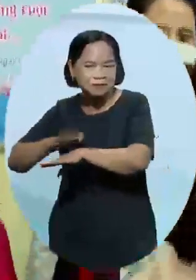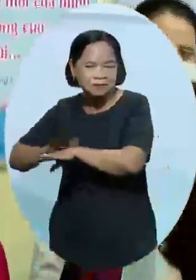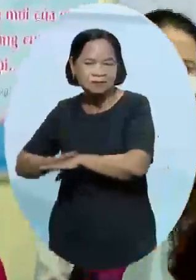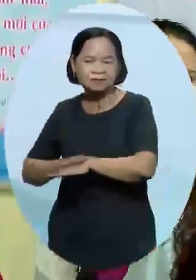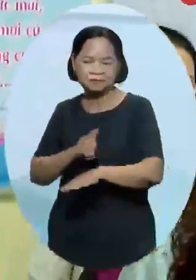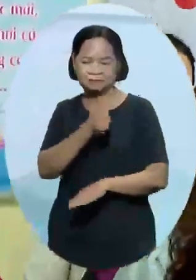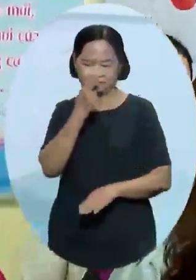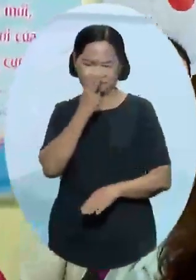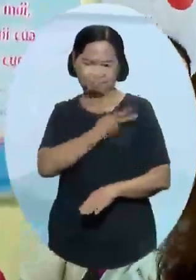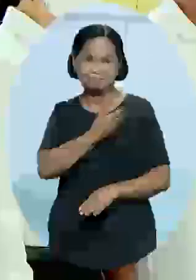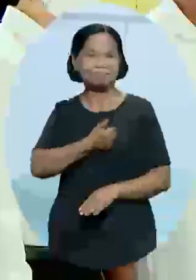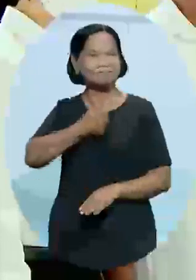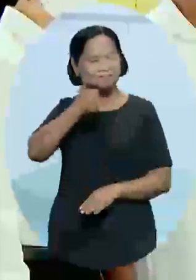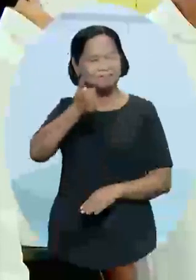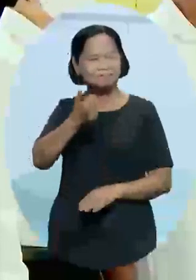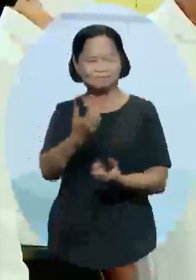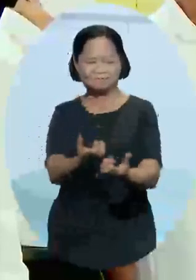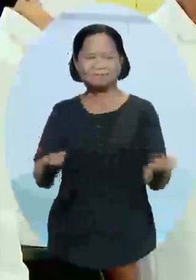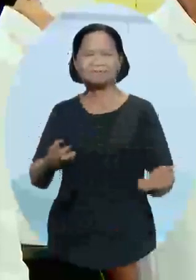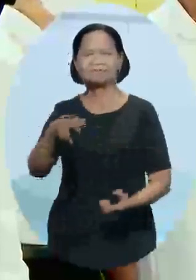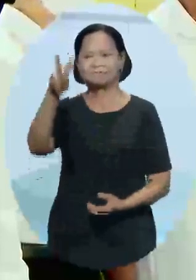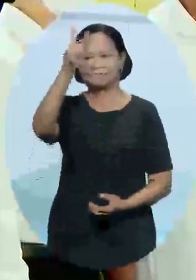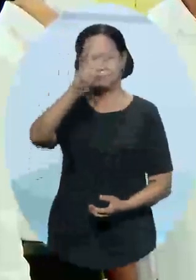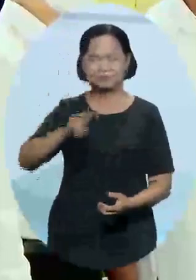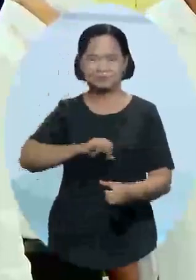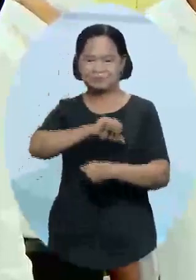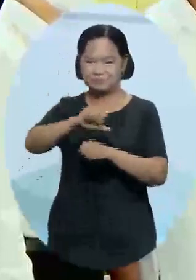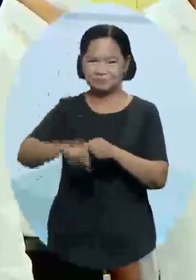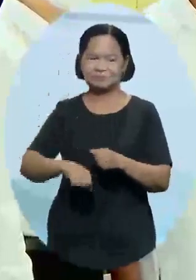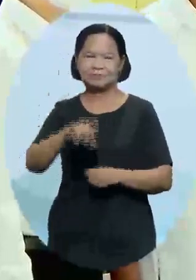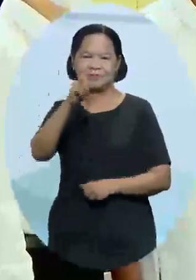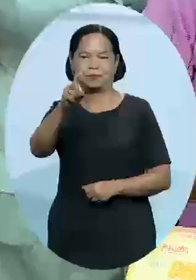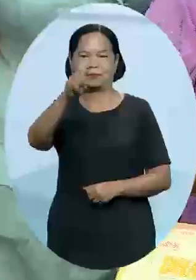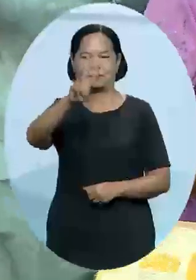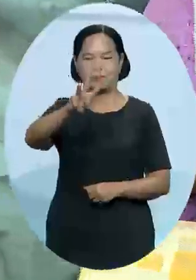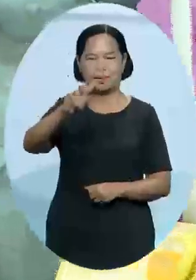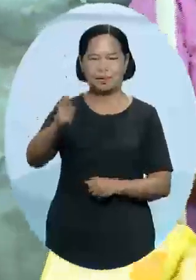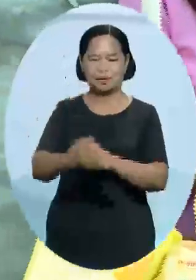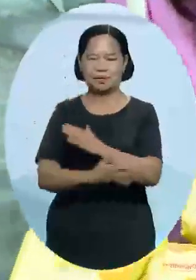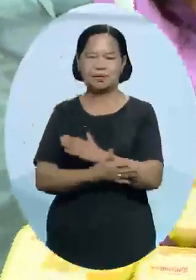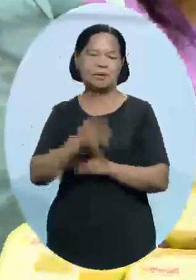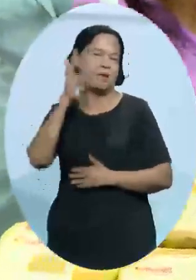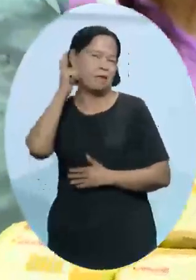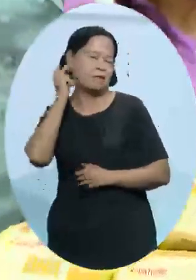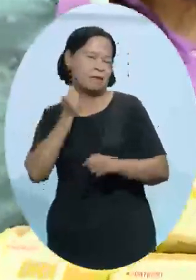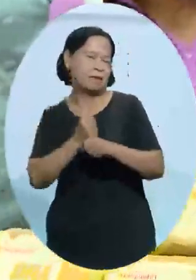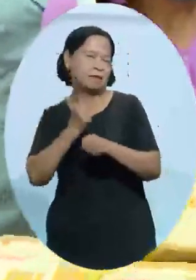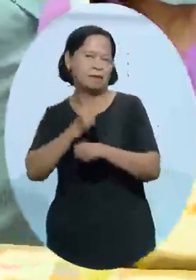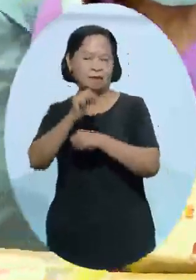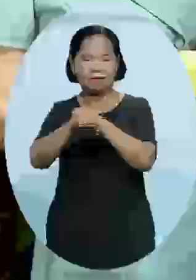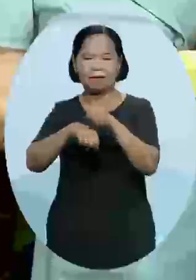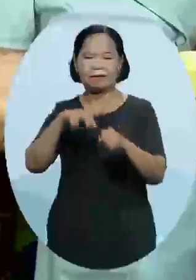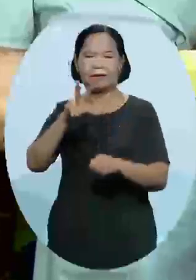người Việt Nam ưu tiên dùng hàng Việt Nam hoạt động này cũng nằm trong đề án 939 về hỗ trợ phụ nữ khởi nghiệp giai